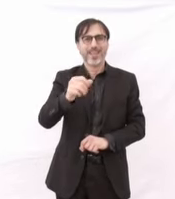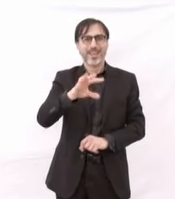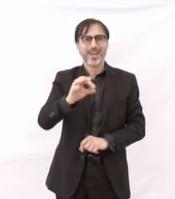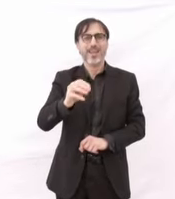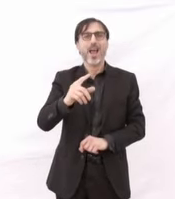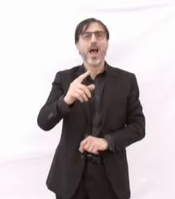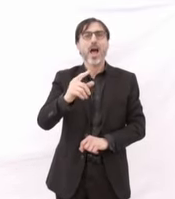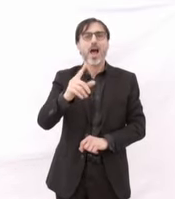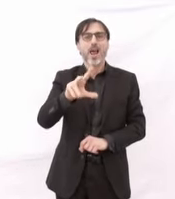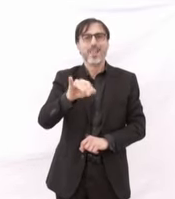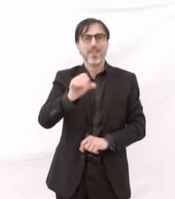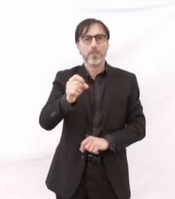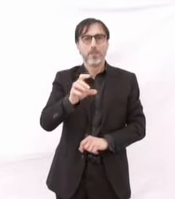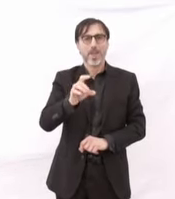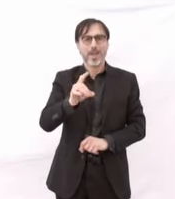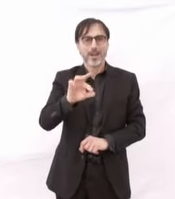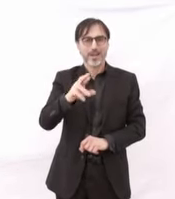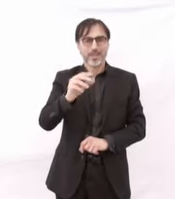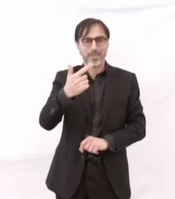Salvatore Falcetta.